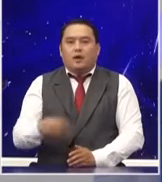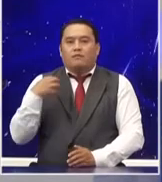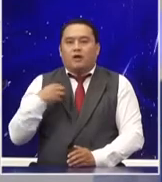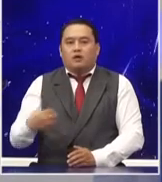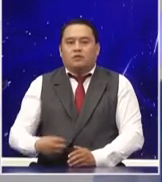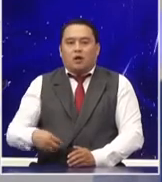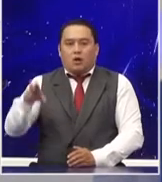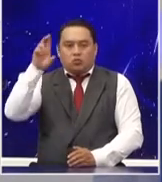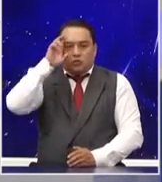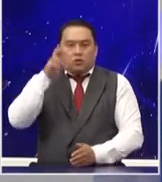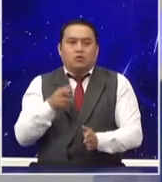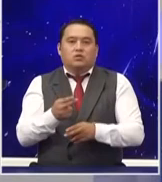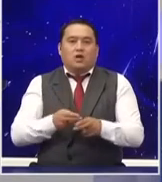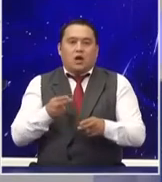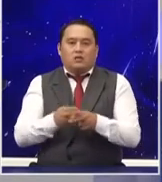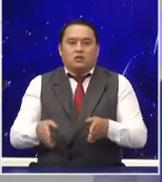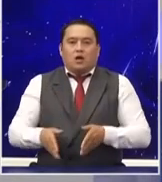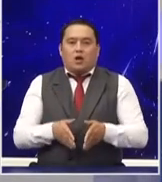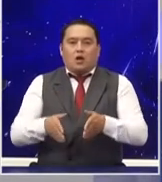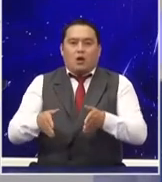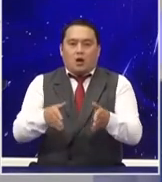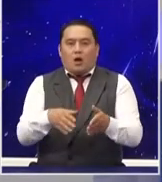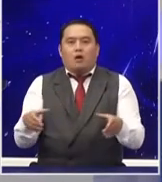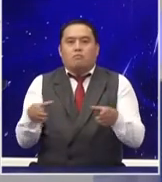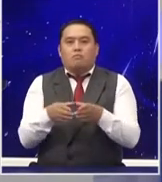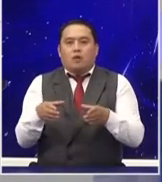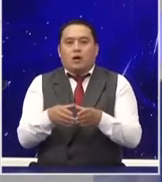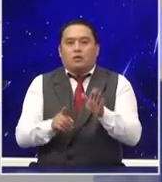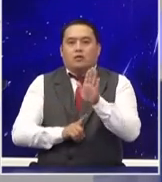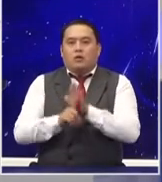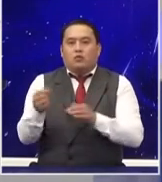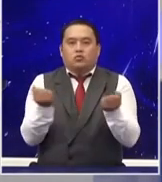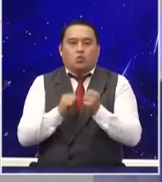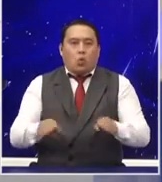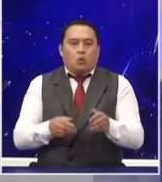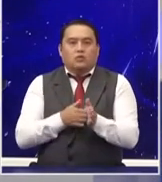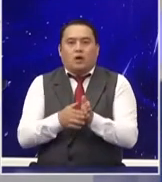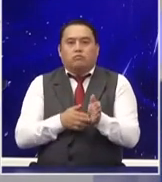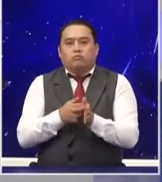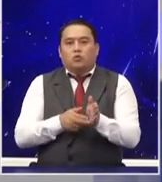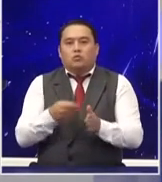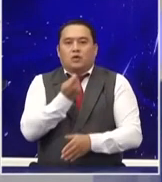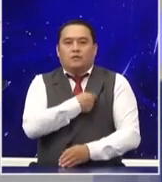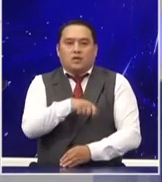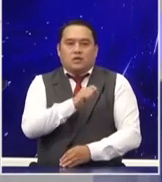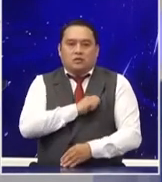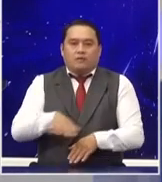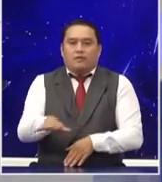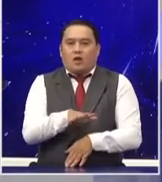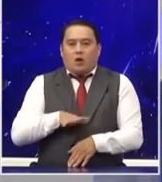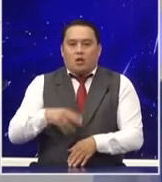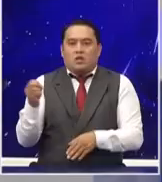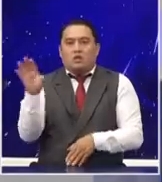Французская государственная железнодорожная компания CNCF собирается запустить скоростные поезда на территории Испании. Это будет первый